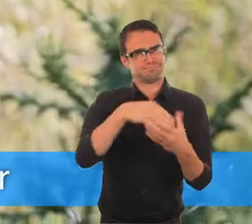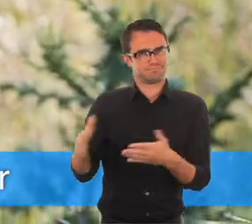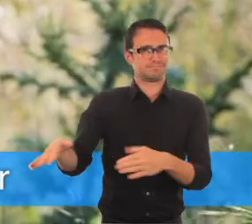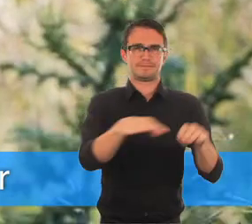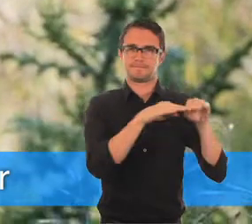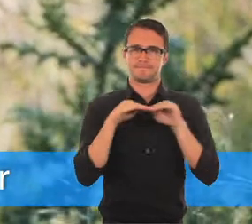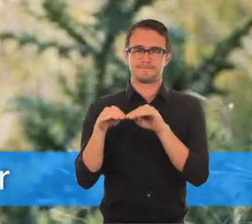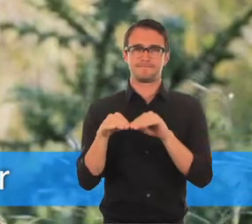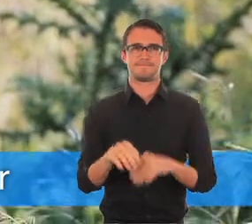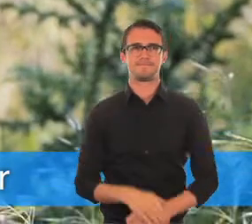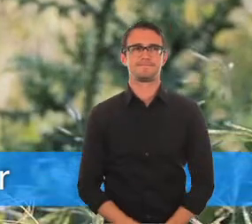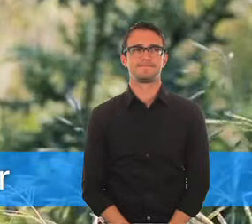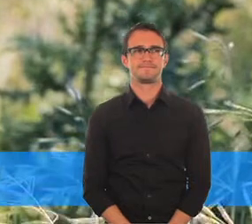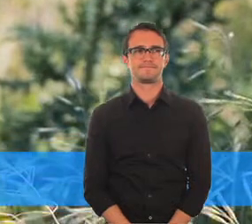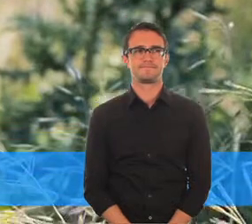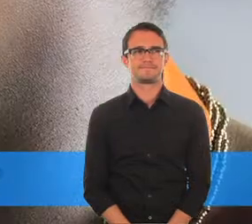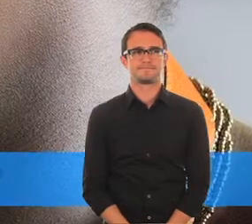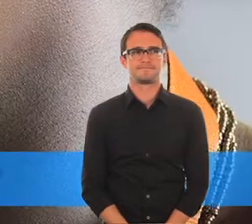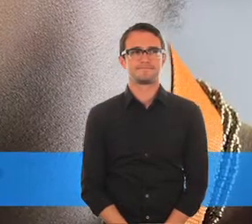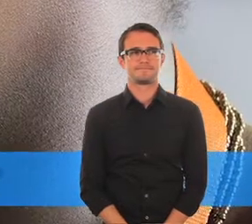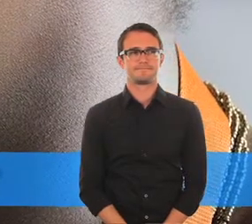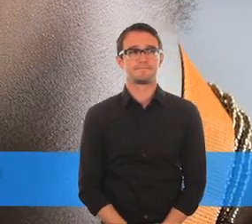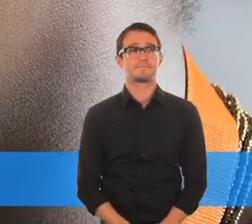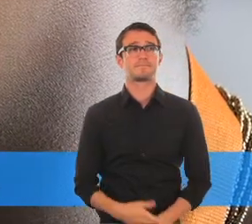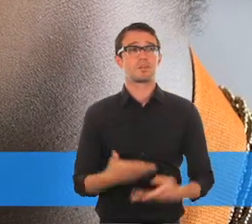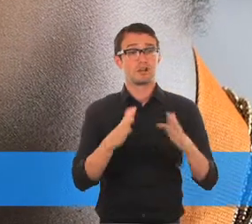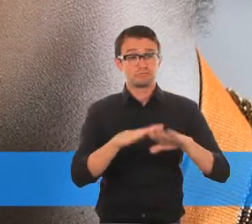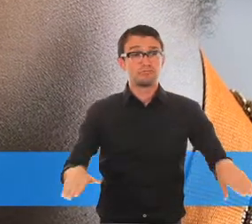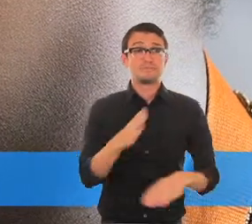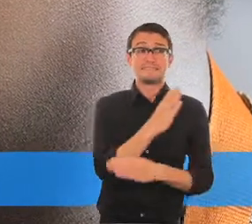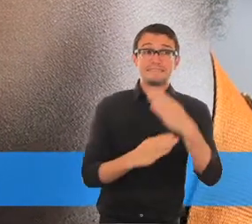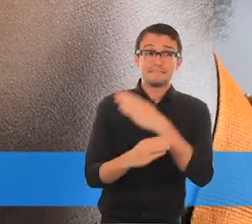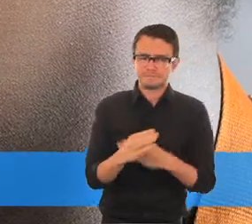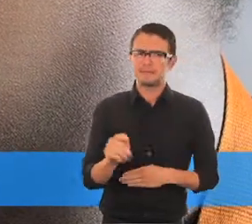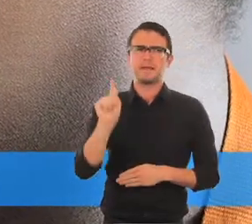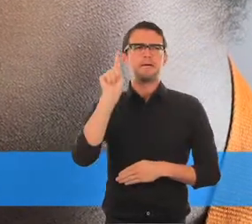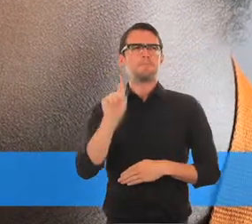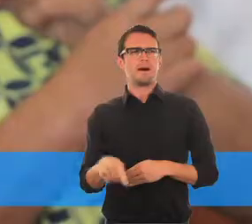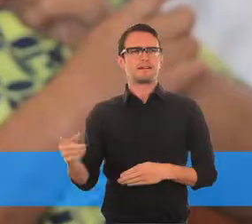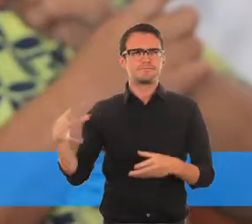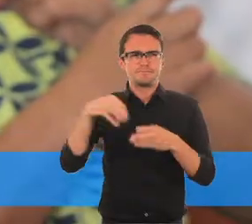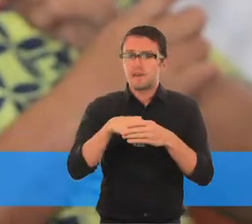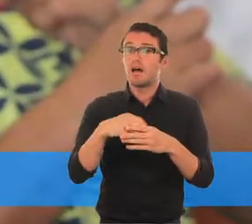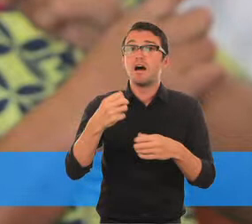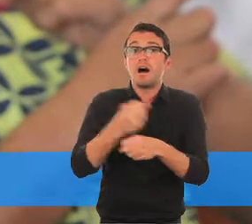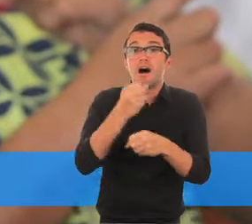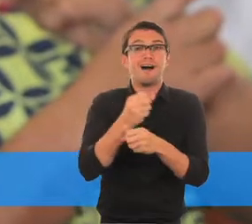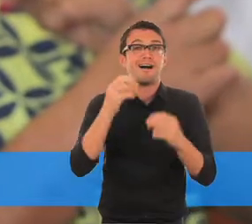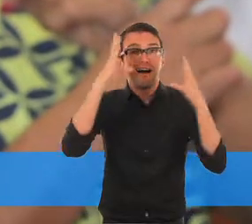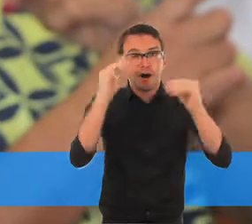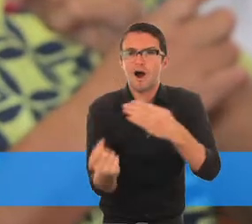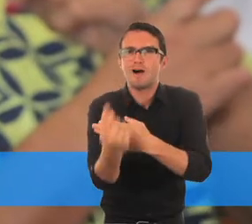Pour parvenir à l'équité et à l'inclusion pour les enfants handicapés, nous devons leur garantir l'égalité des chances dès le plus jeune âge et tout au long de leur cycle de